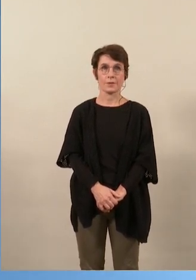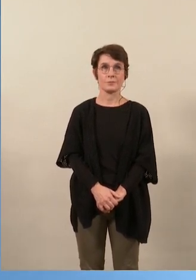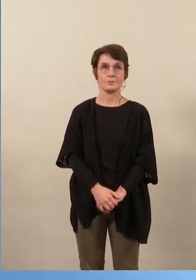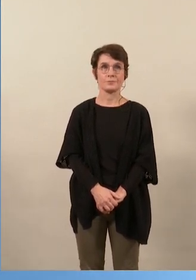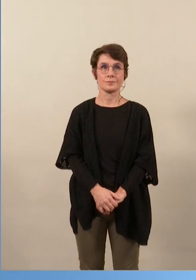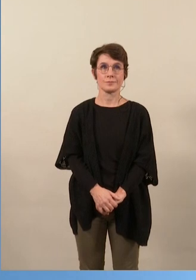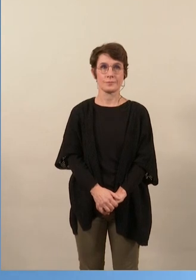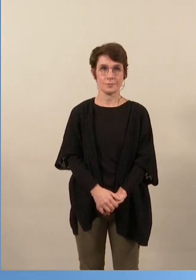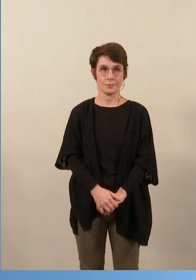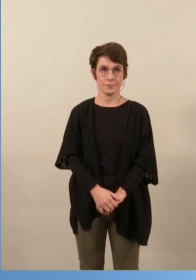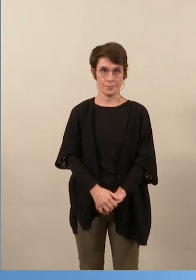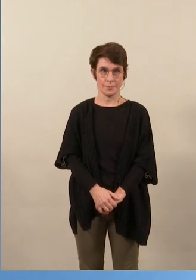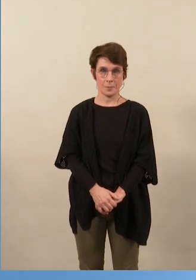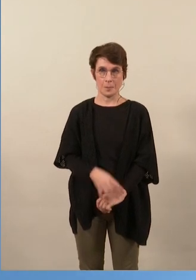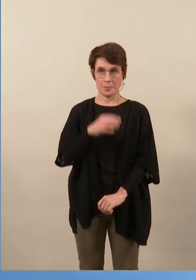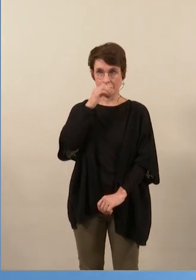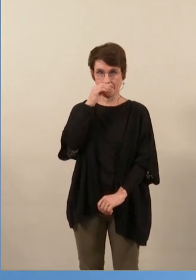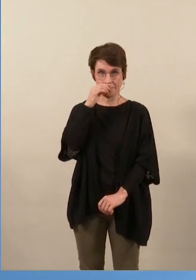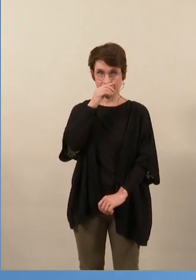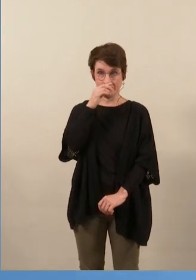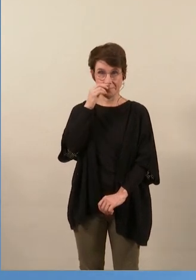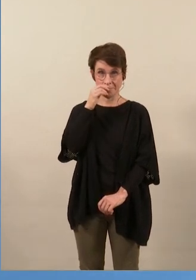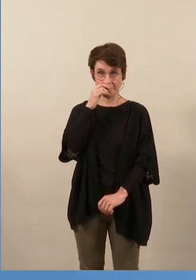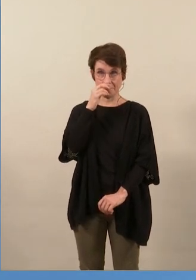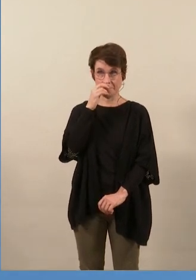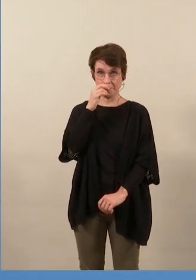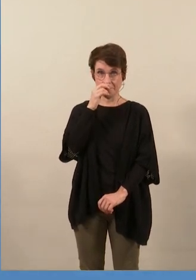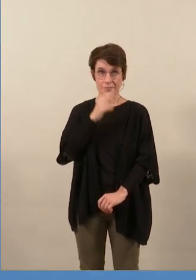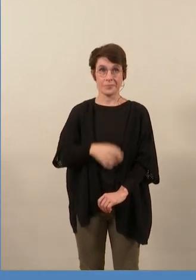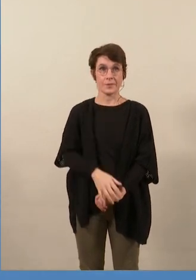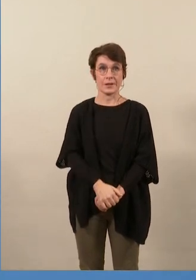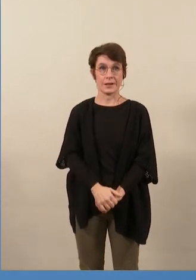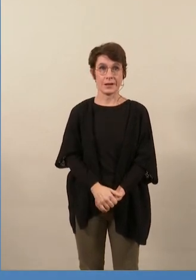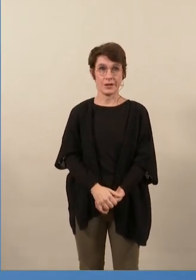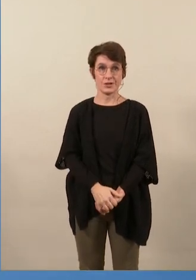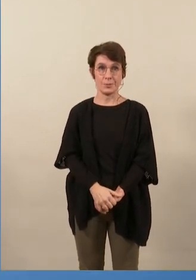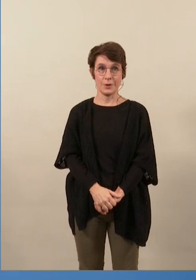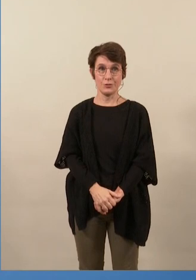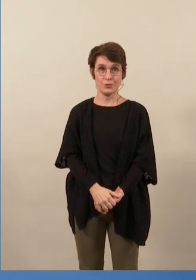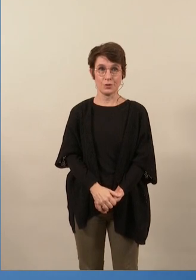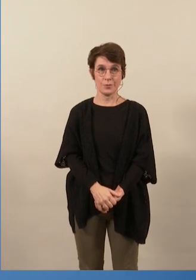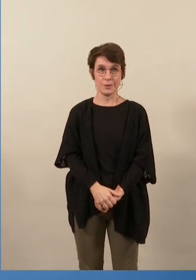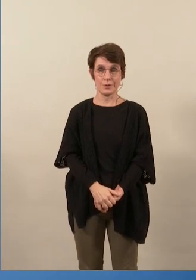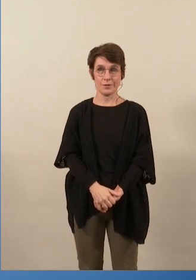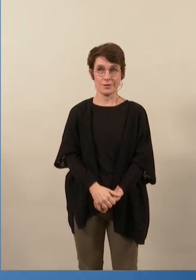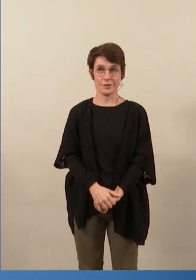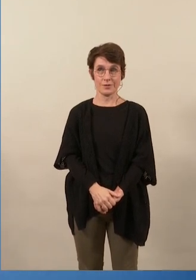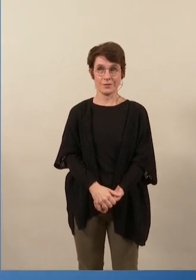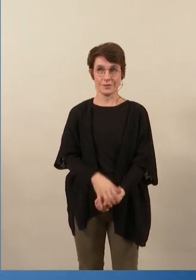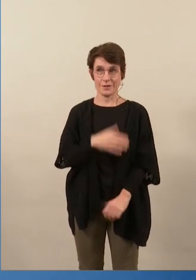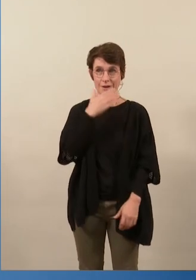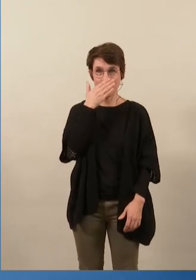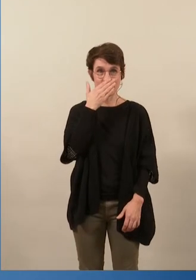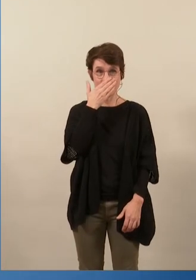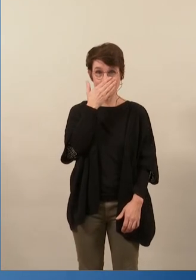soiréee jamelizi Amel Zenati l'appel est terminé